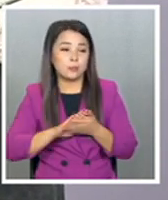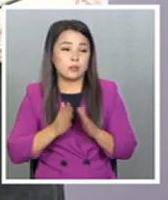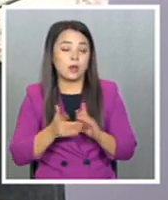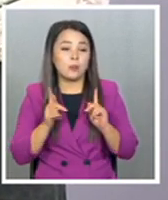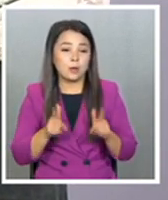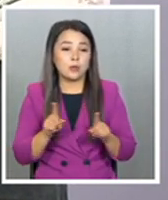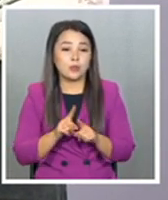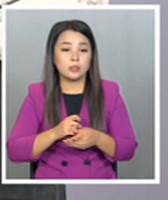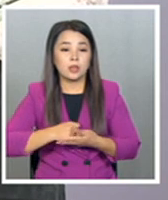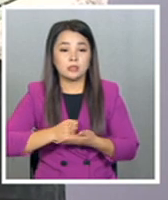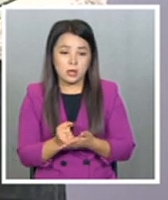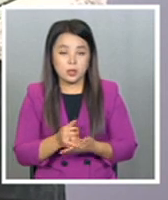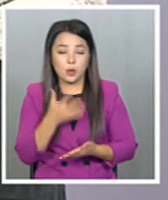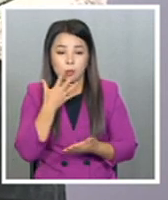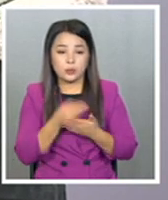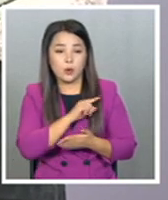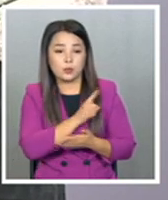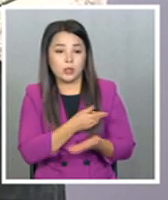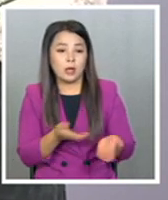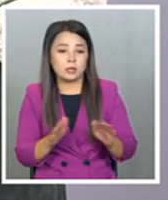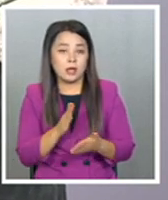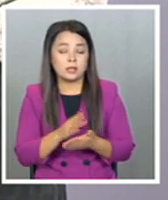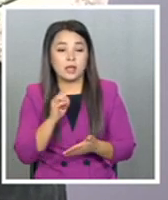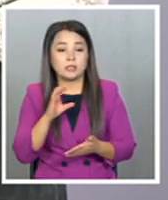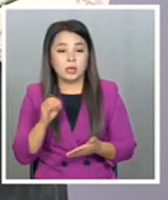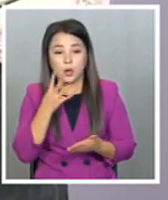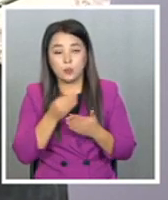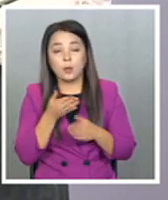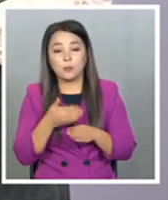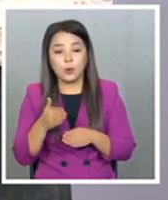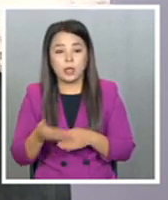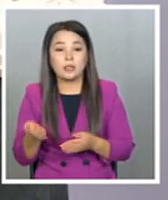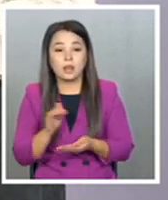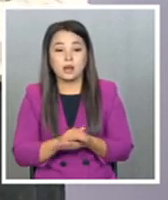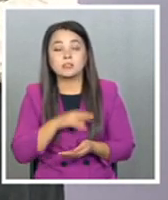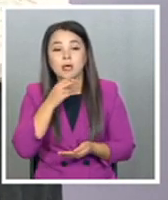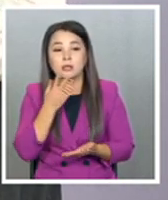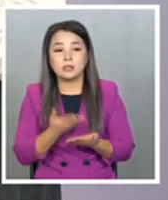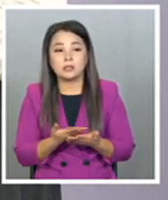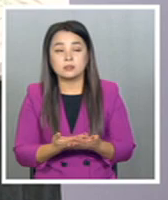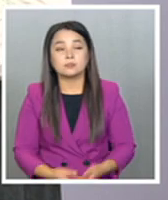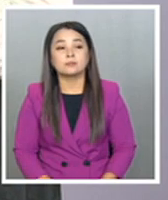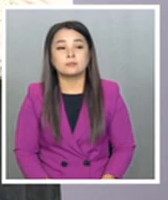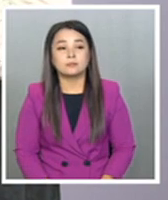қалады. Оқушылар, енді эссенің бөлімдерімен таныс